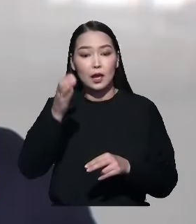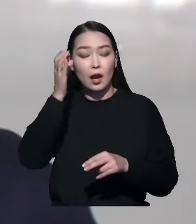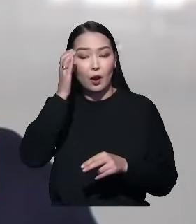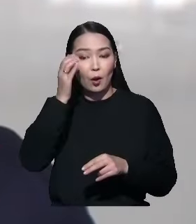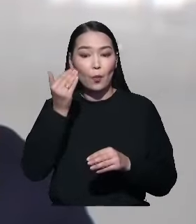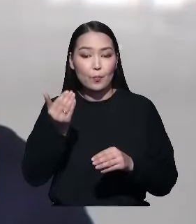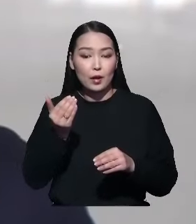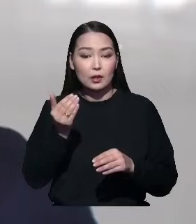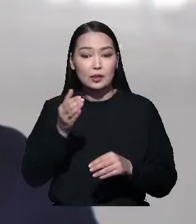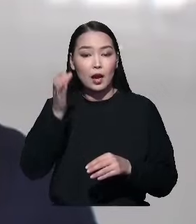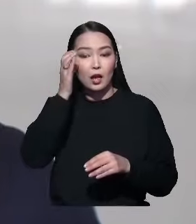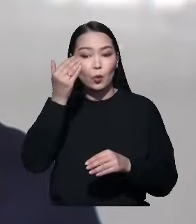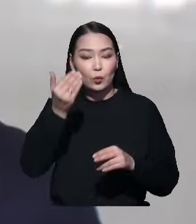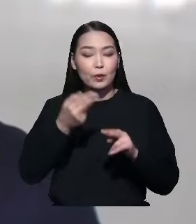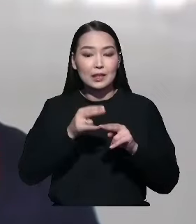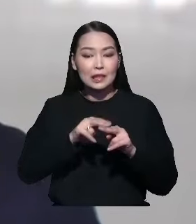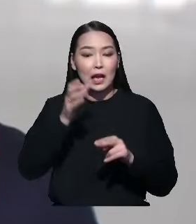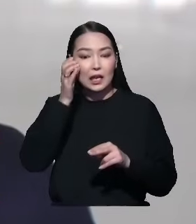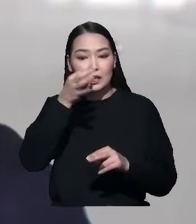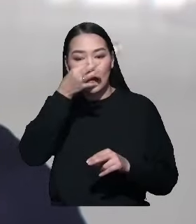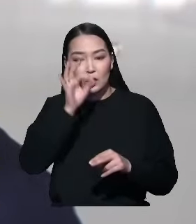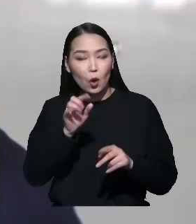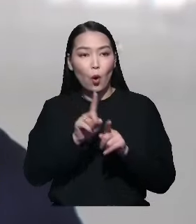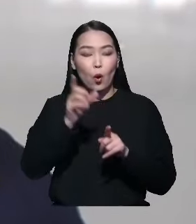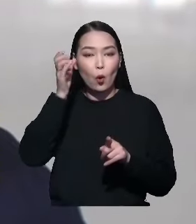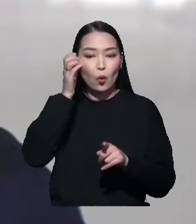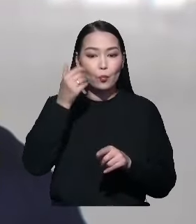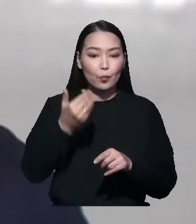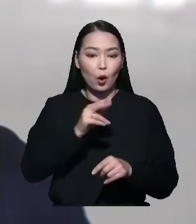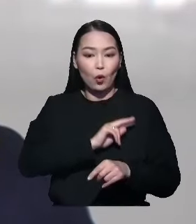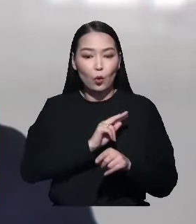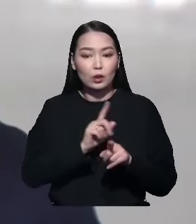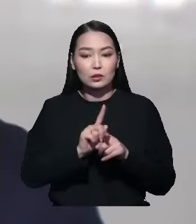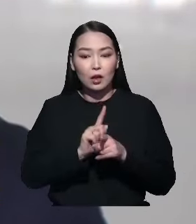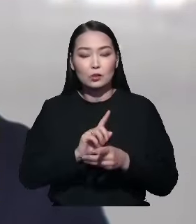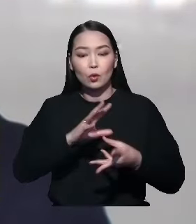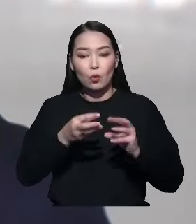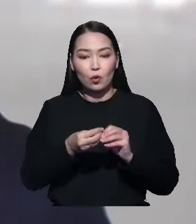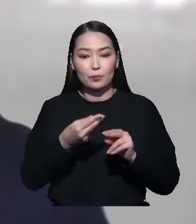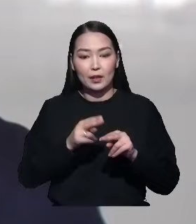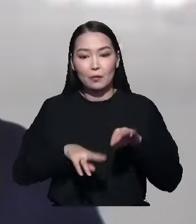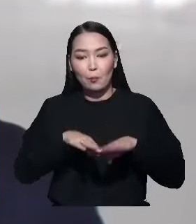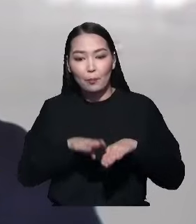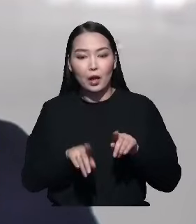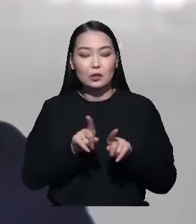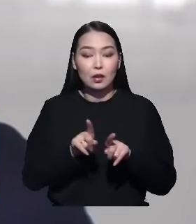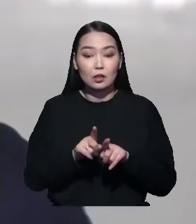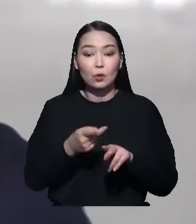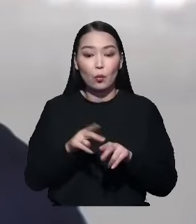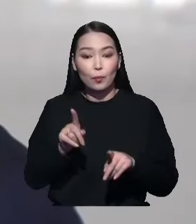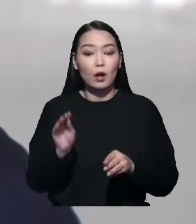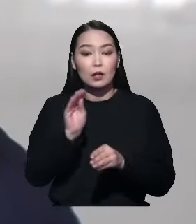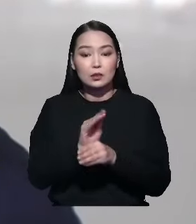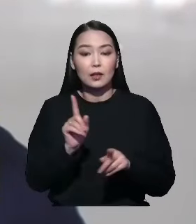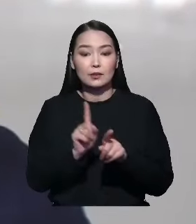емес, ғылыми атағына, яғни ғылыми дәреже деген PhD, ғылым кандидаты, ғылым докторы деген сияқты ғой. Енді оған қоса профессор,